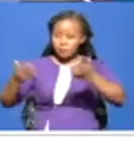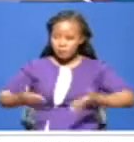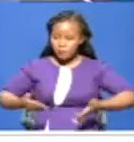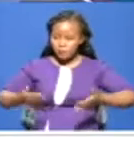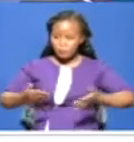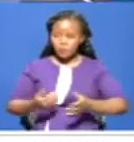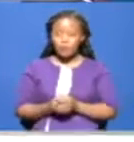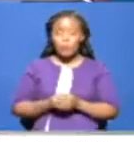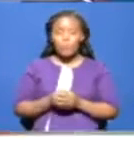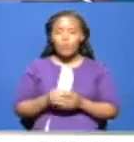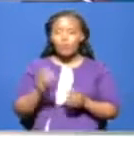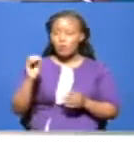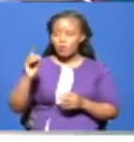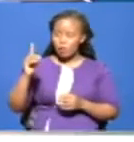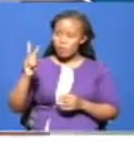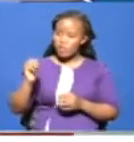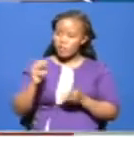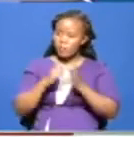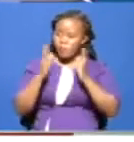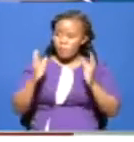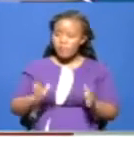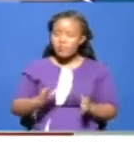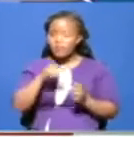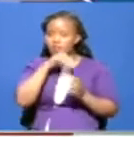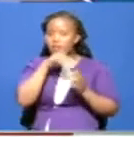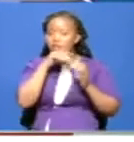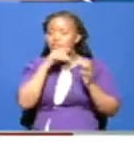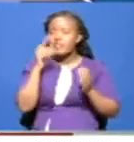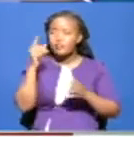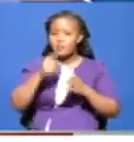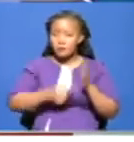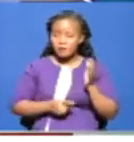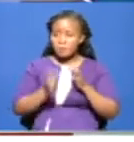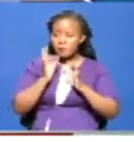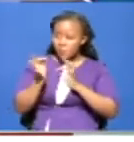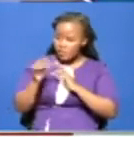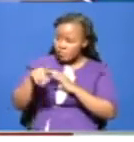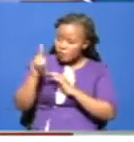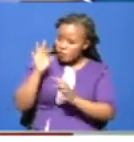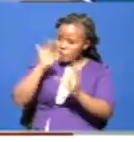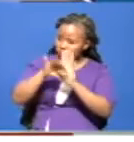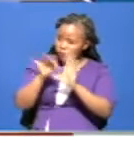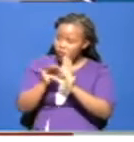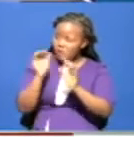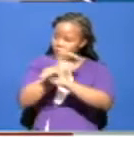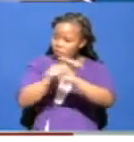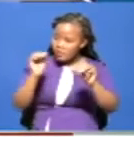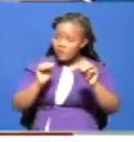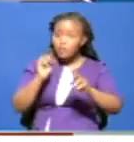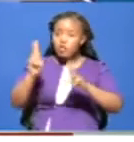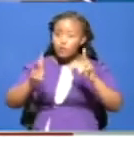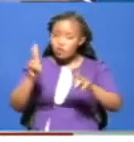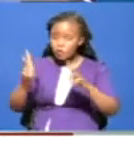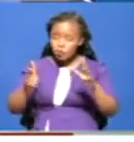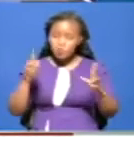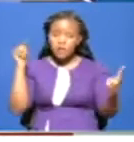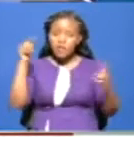kiongozi wa chama cha ODM Raila Odinga amesema iwapo atachaguliwa kuwa rais mwaka 2022 basi lengo lake kuu